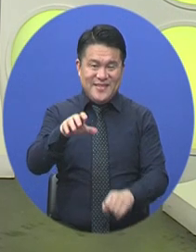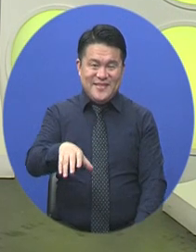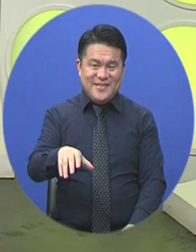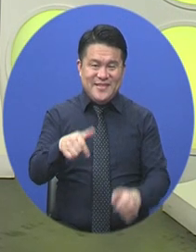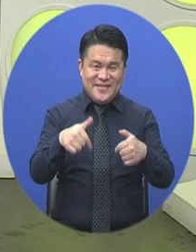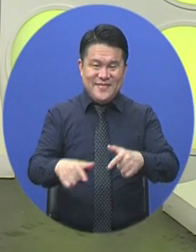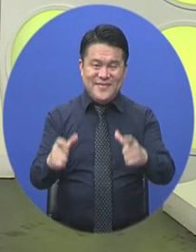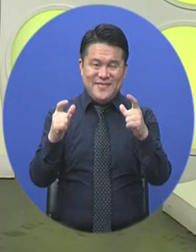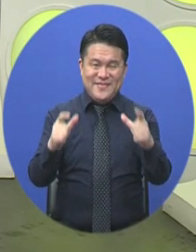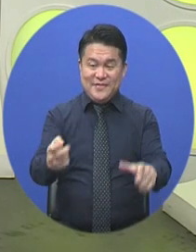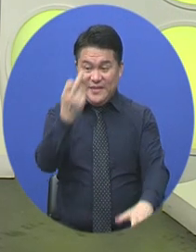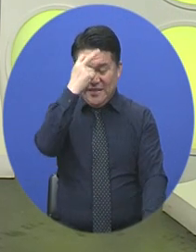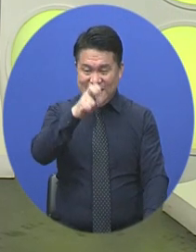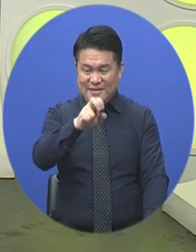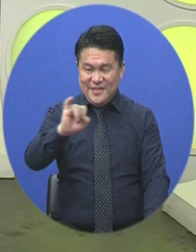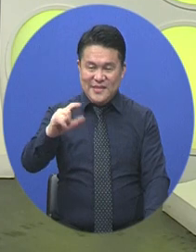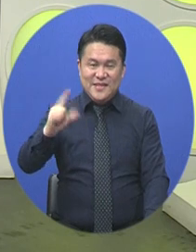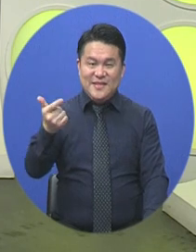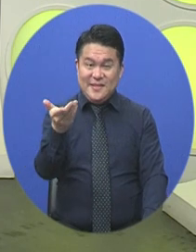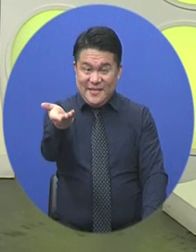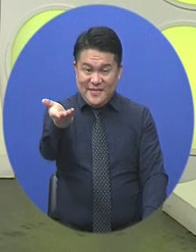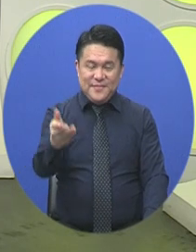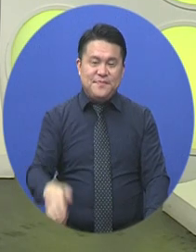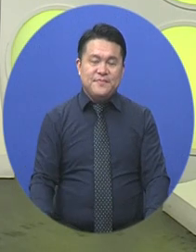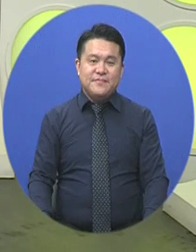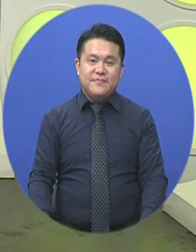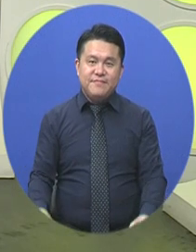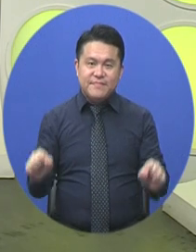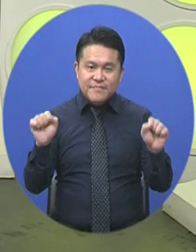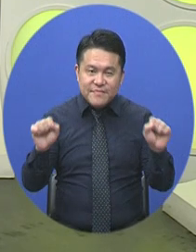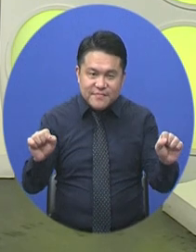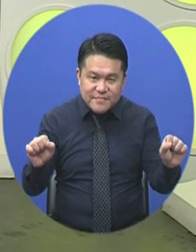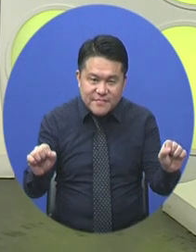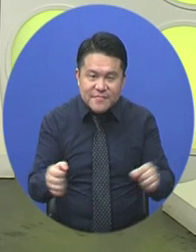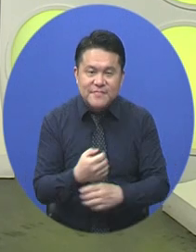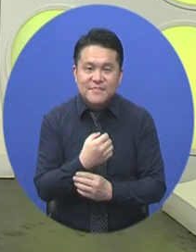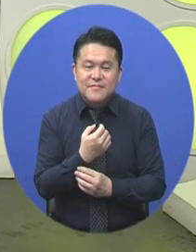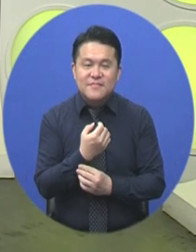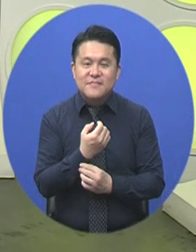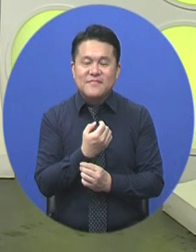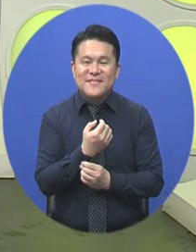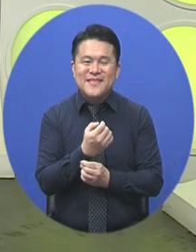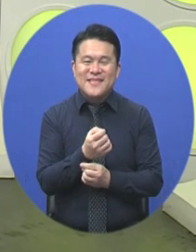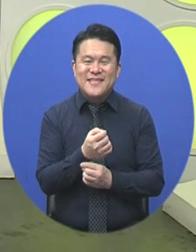대구 서구로 갑니다. 최미라님. 안녕하세요.